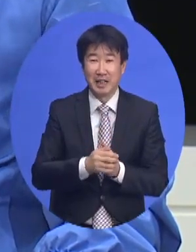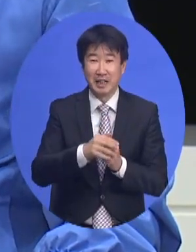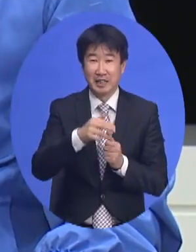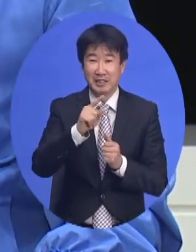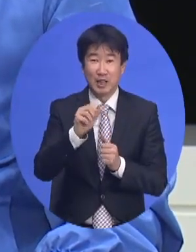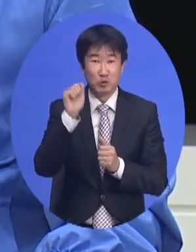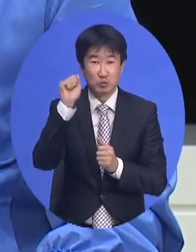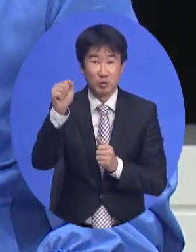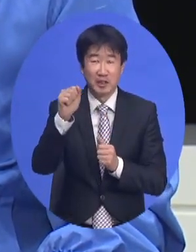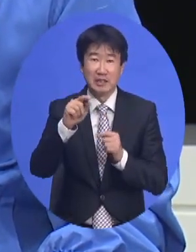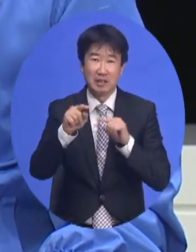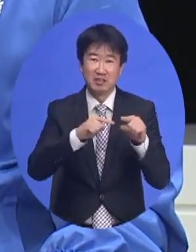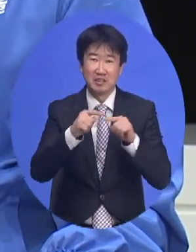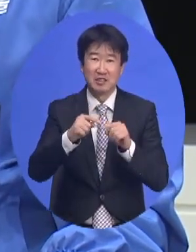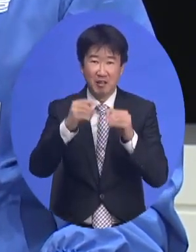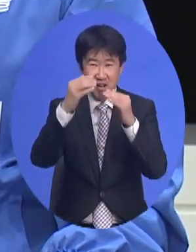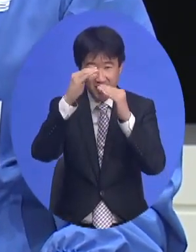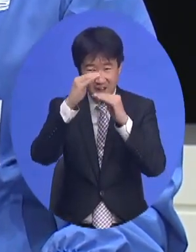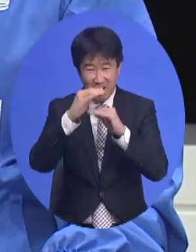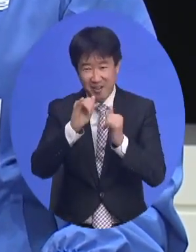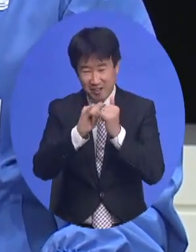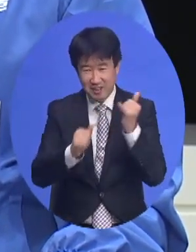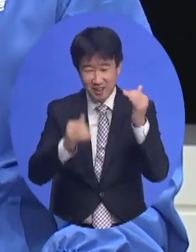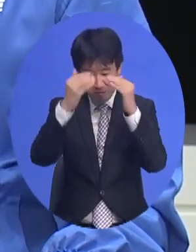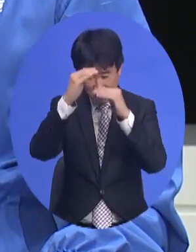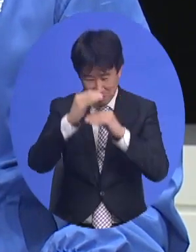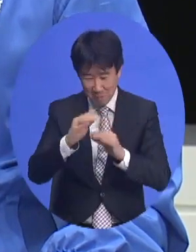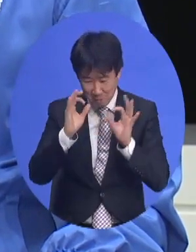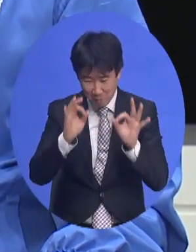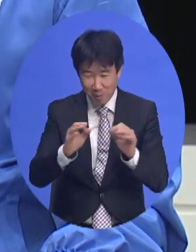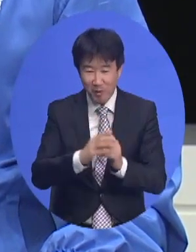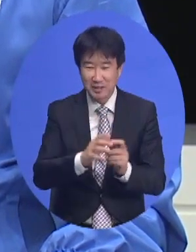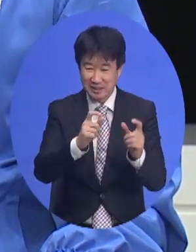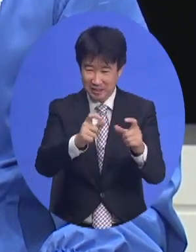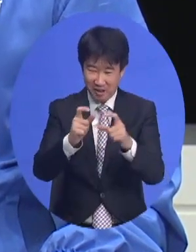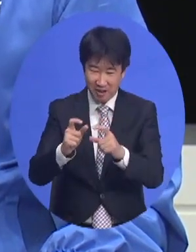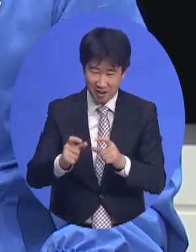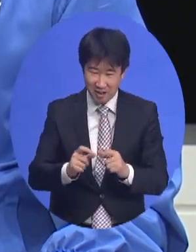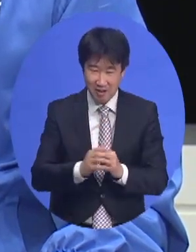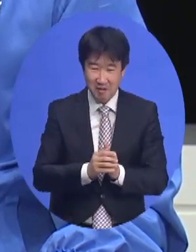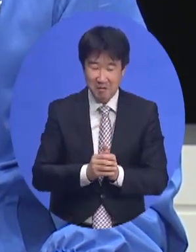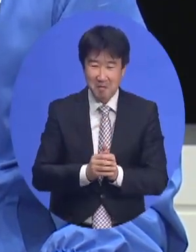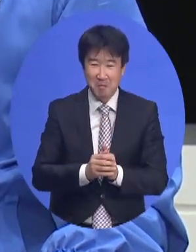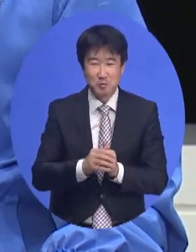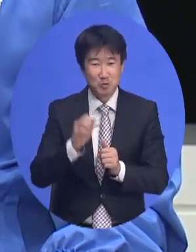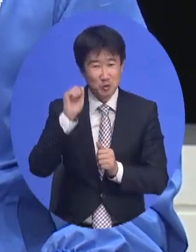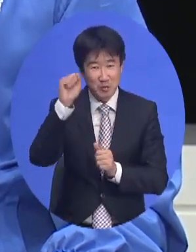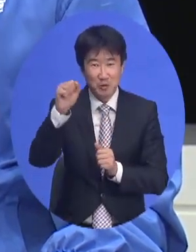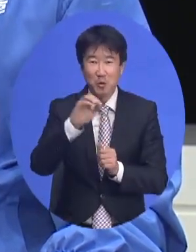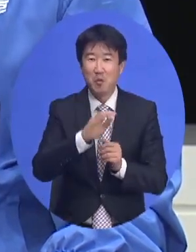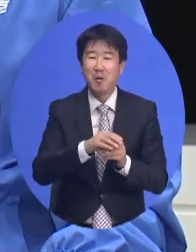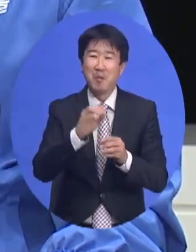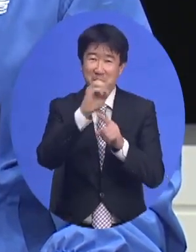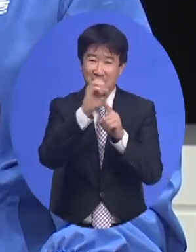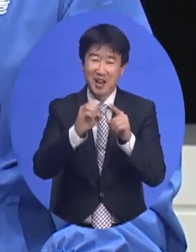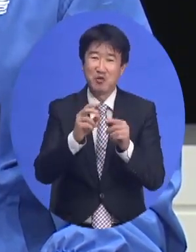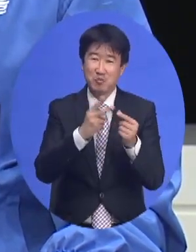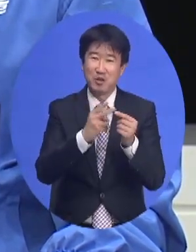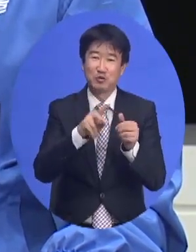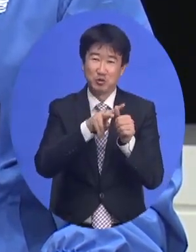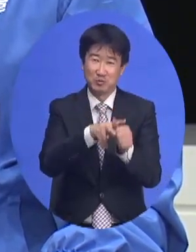후보님의 정치 역정을 보니까 네. 지역구 뭐 몇 번 나오셨고 비례도 두 번이나